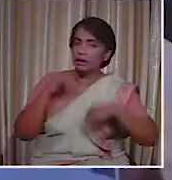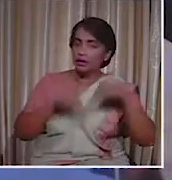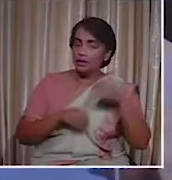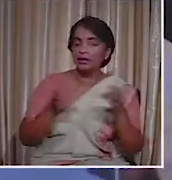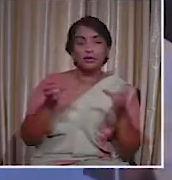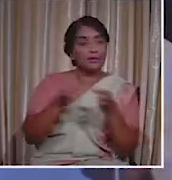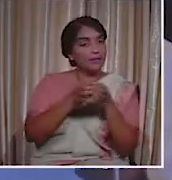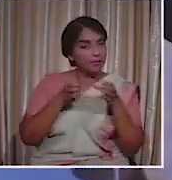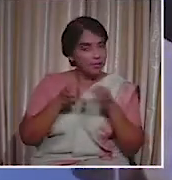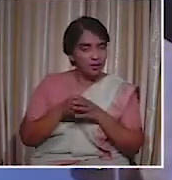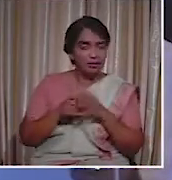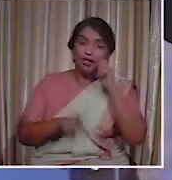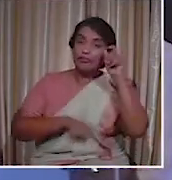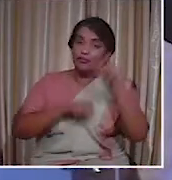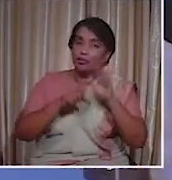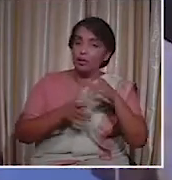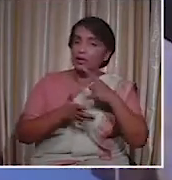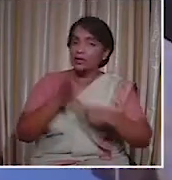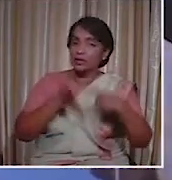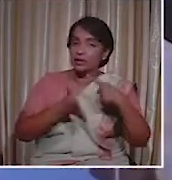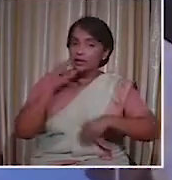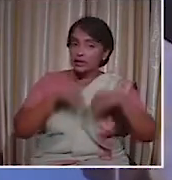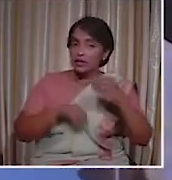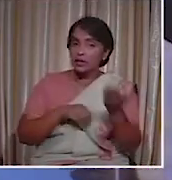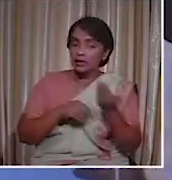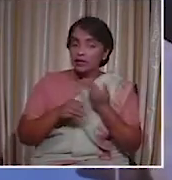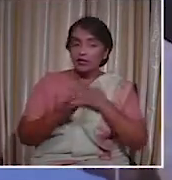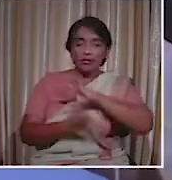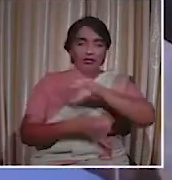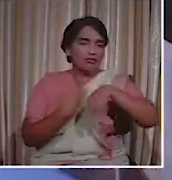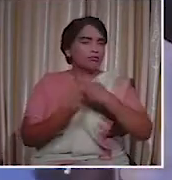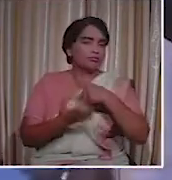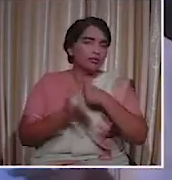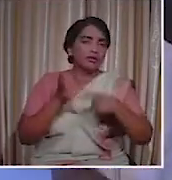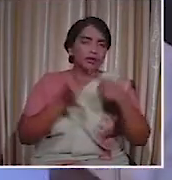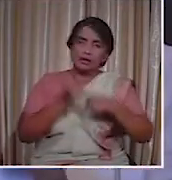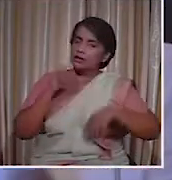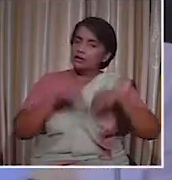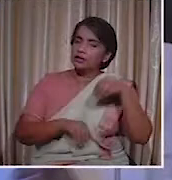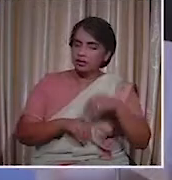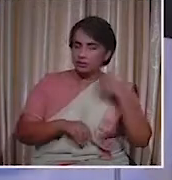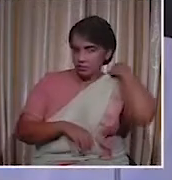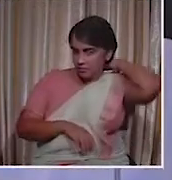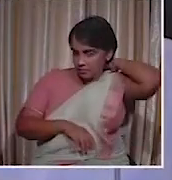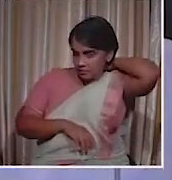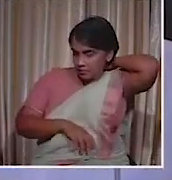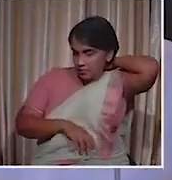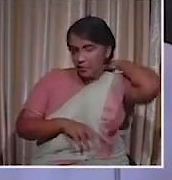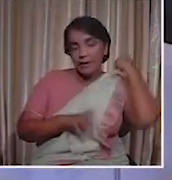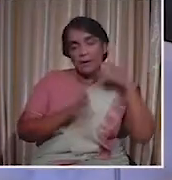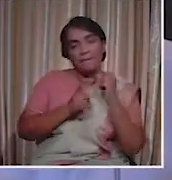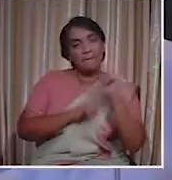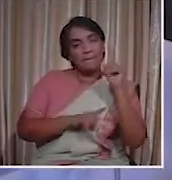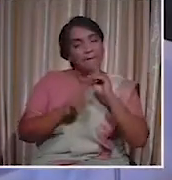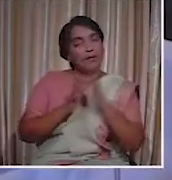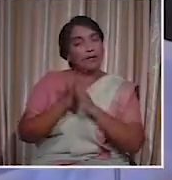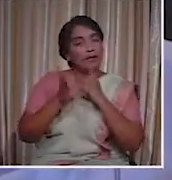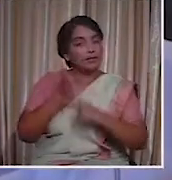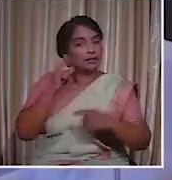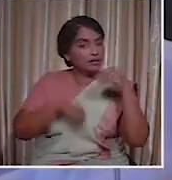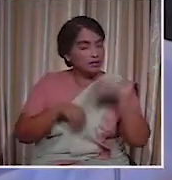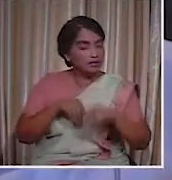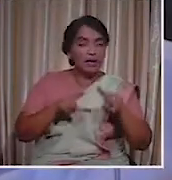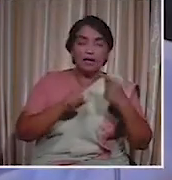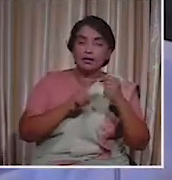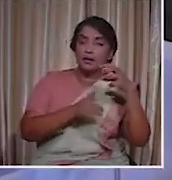පක්ෂයක්ම ජනතාවගෙන් ඡන්ද ඉල්ලුවේ මිශ්‍ර ඡන්ද ක්‍රමයක් ඇති කිරීම සඳහා. එය පාර්ලිමේන්තු මැතිවරණය හා අනෙක්